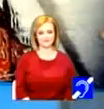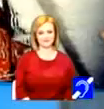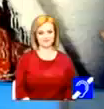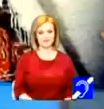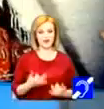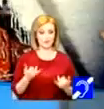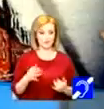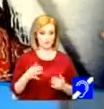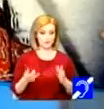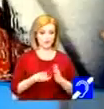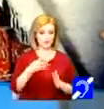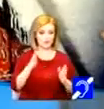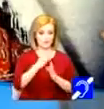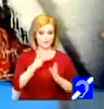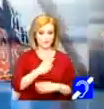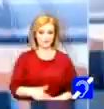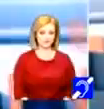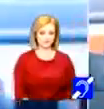Iar pe final să vedem datele meteo.